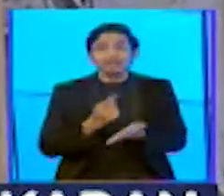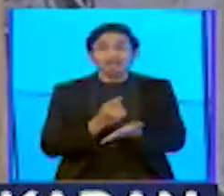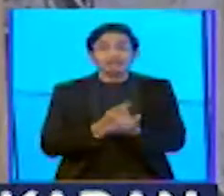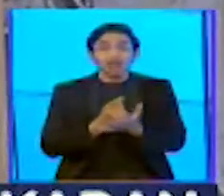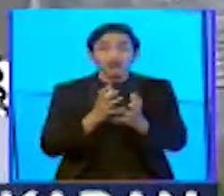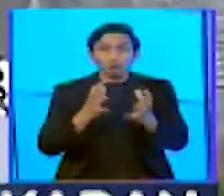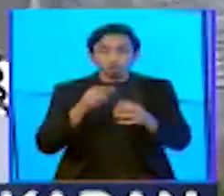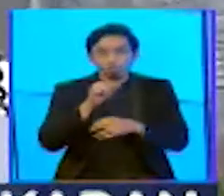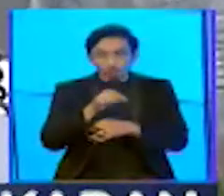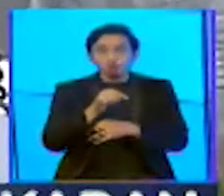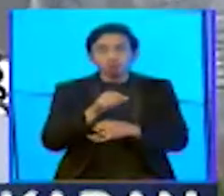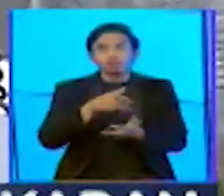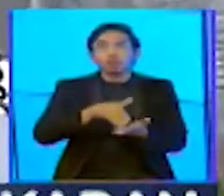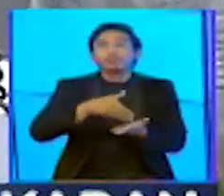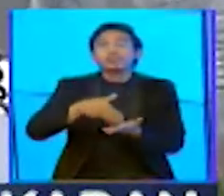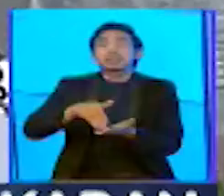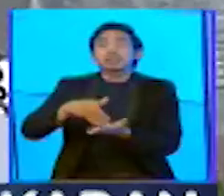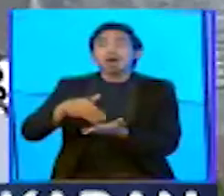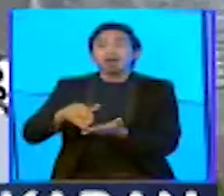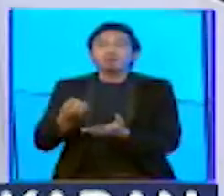bahkan tidak memiliki izin edar.